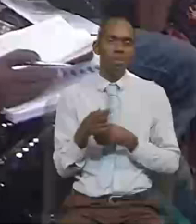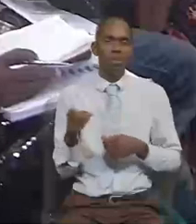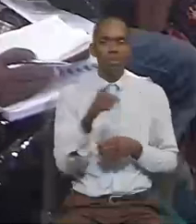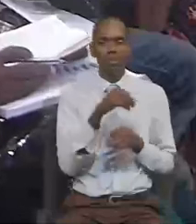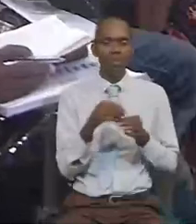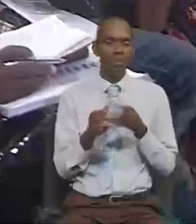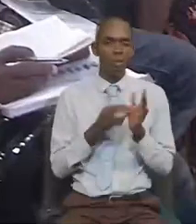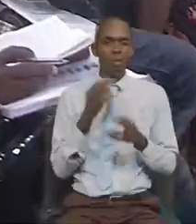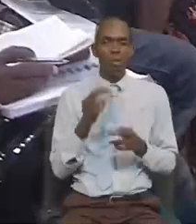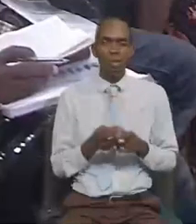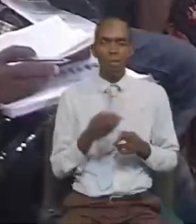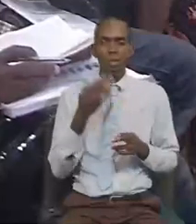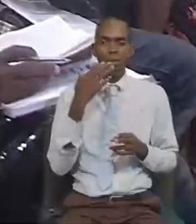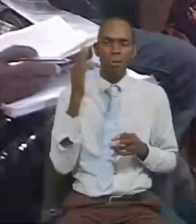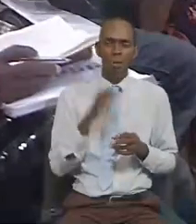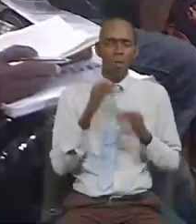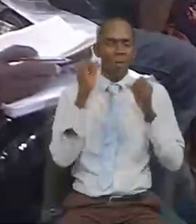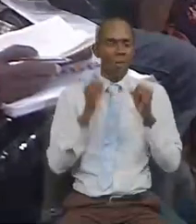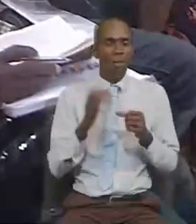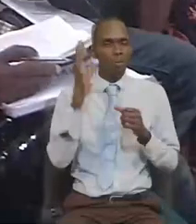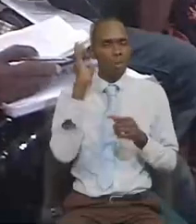Les puissances maléfiques ne vont pas te dominer.